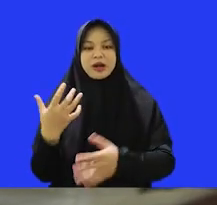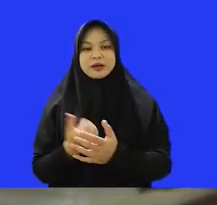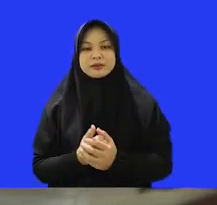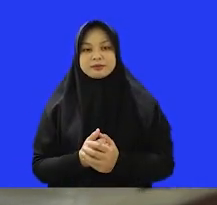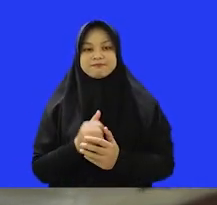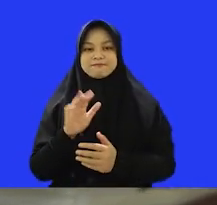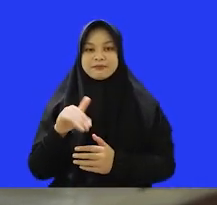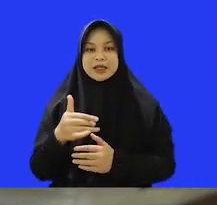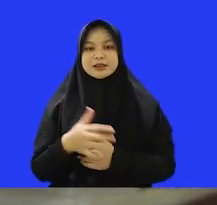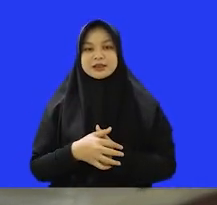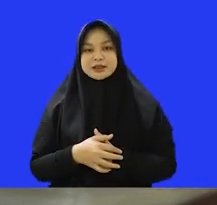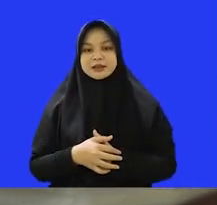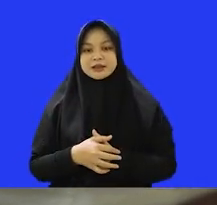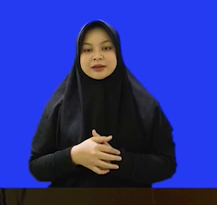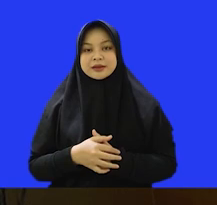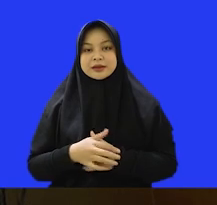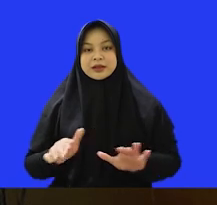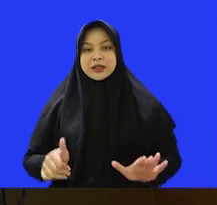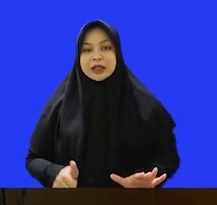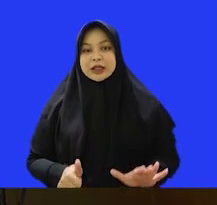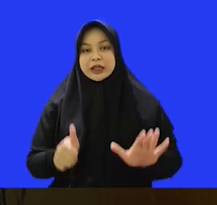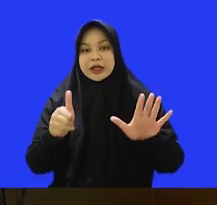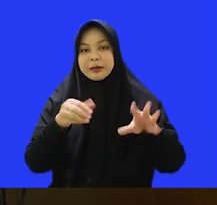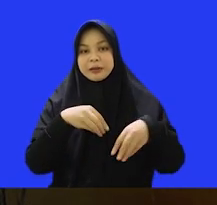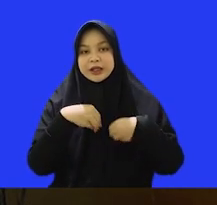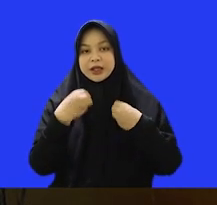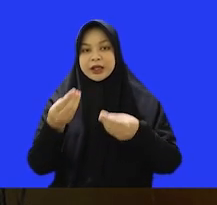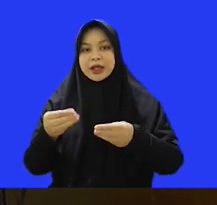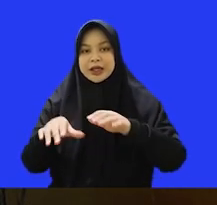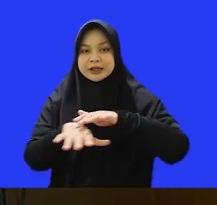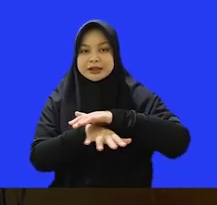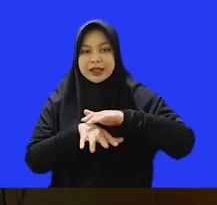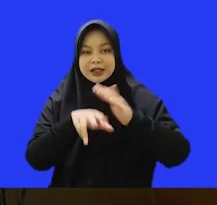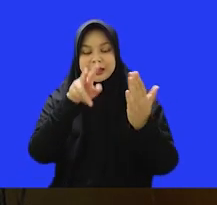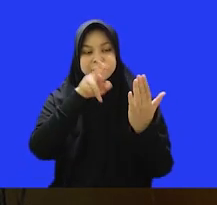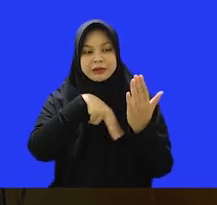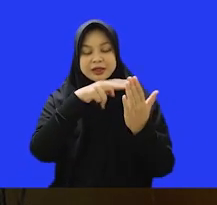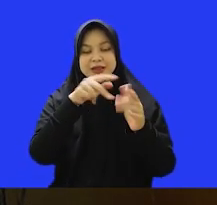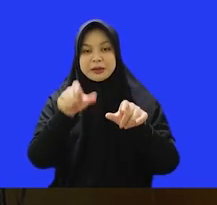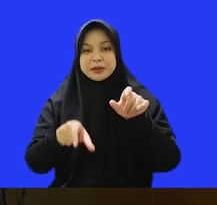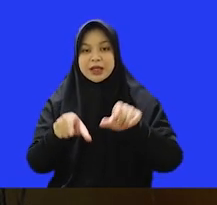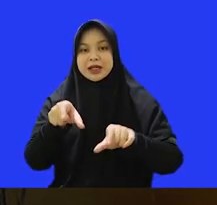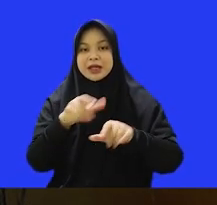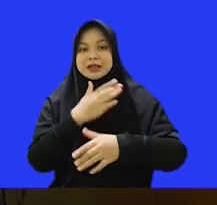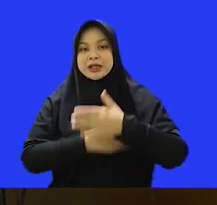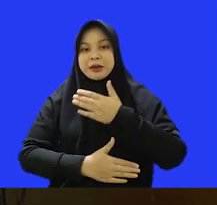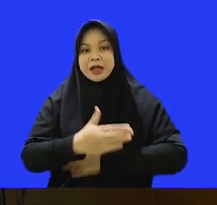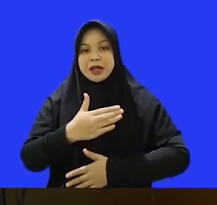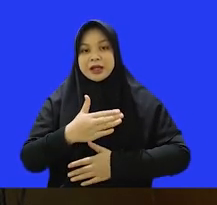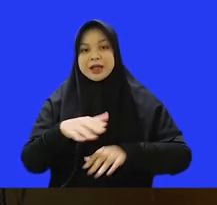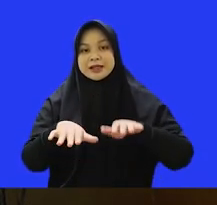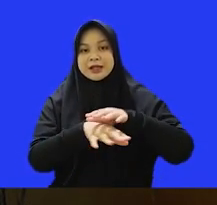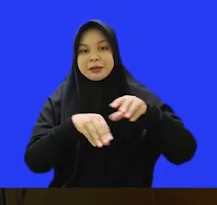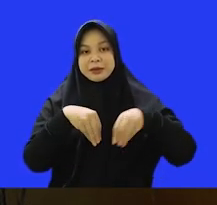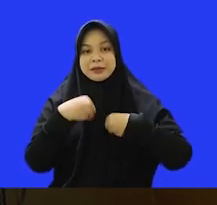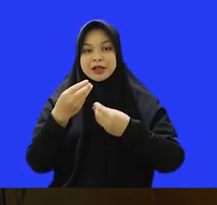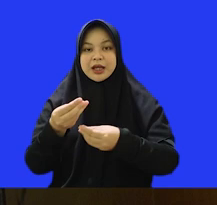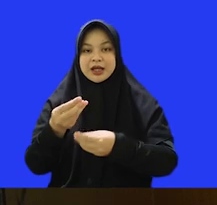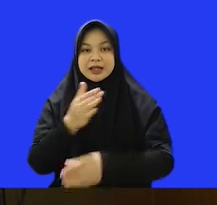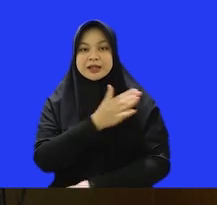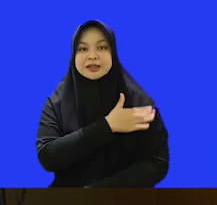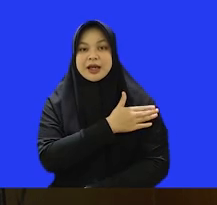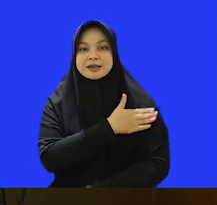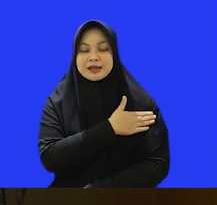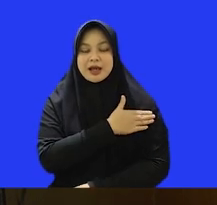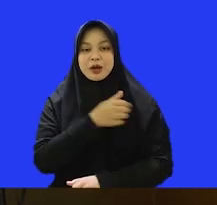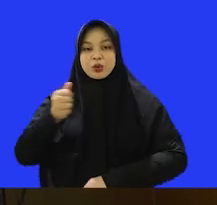masih bekas itu. Keenam adalah penyediaan standar pemeriksaan penyandang disabilitas dan standar pemberian